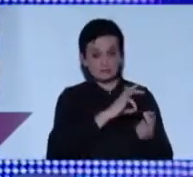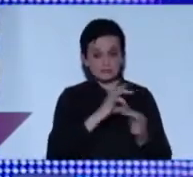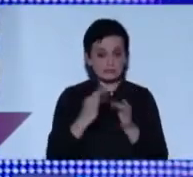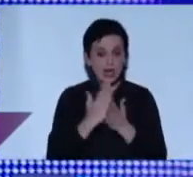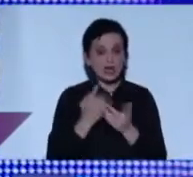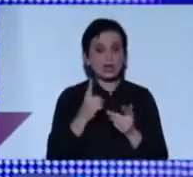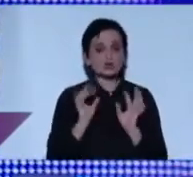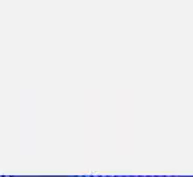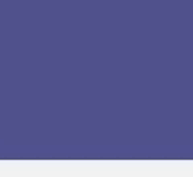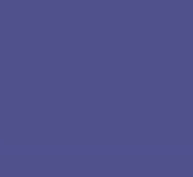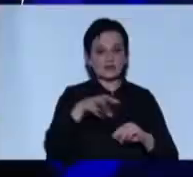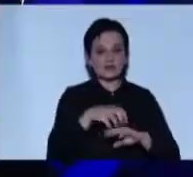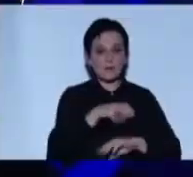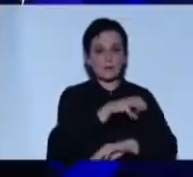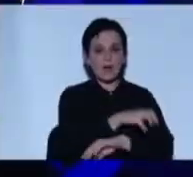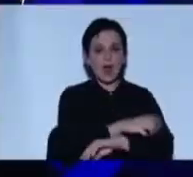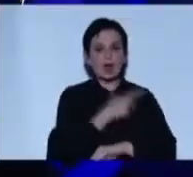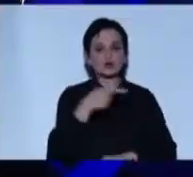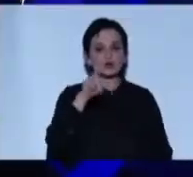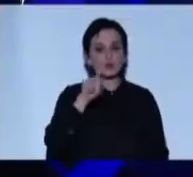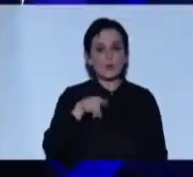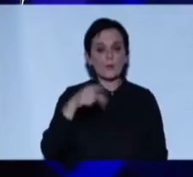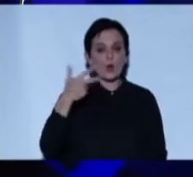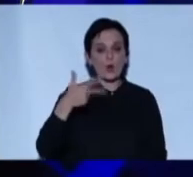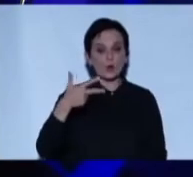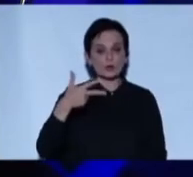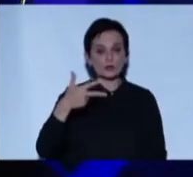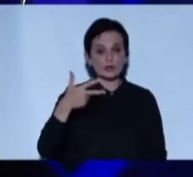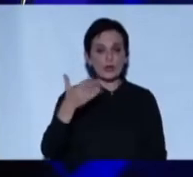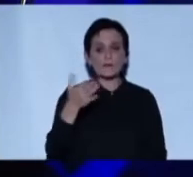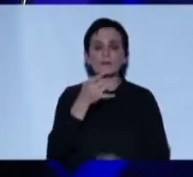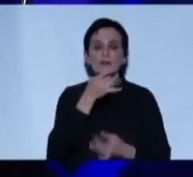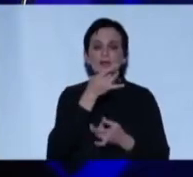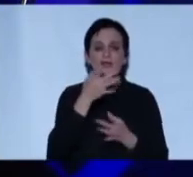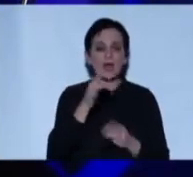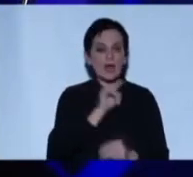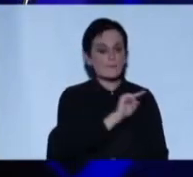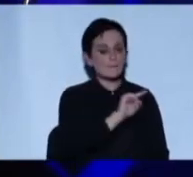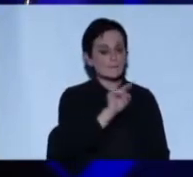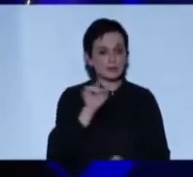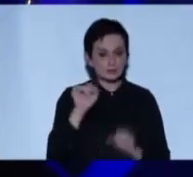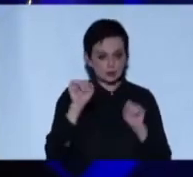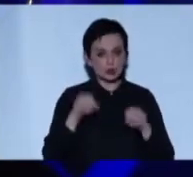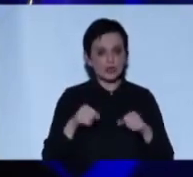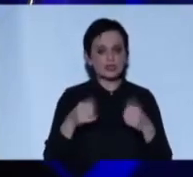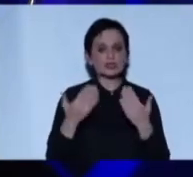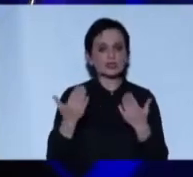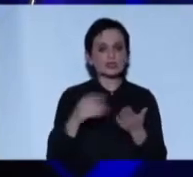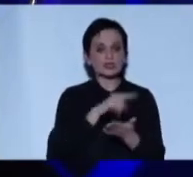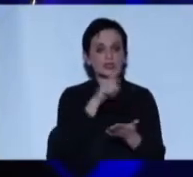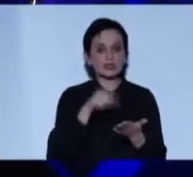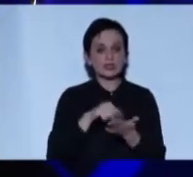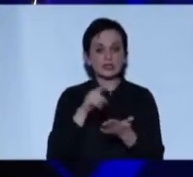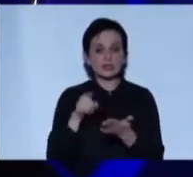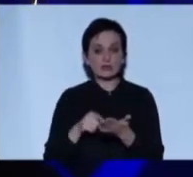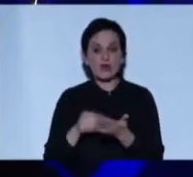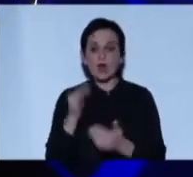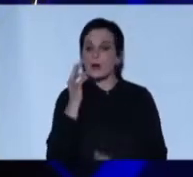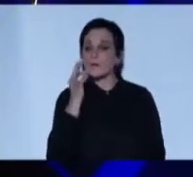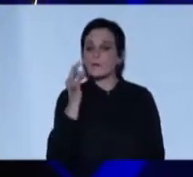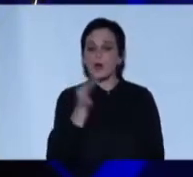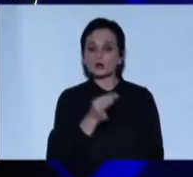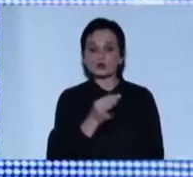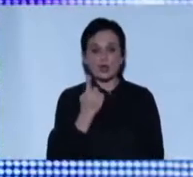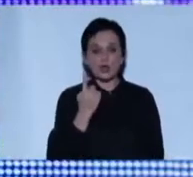სწორად. მადლობა. ბატონ გიორგი, შეგიძლიათ თქვენს ნებისმიერ ოპონენტს სტუდიაში მყოფს ცხადია მიმართოთ შეკითხვით. პასუხისთვის შემდეგ უკვე გაქვთ 1